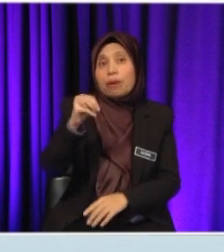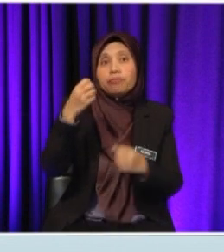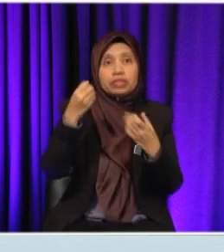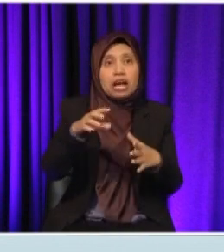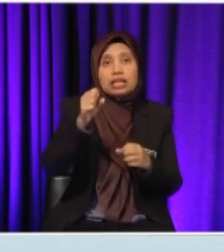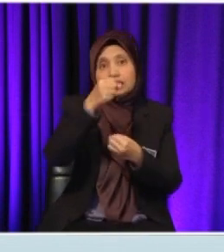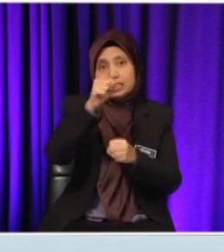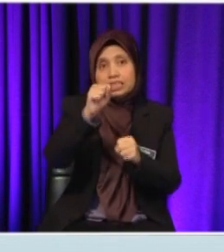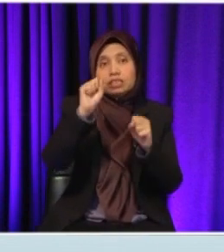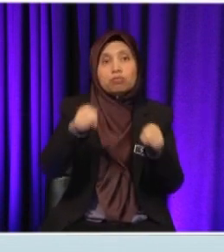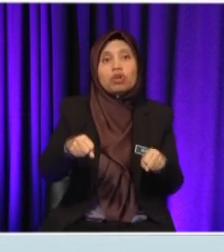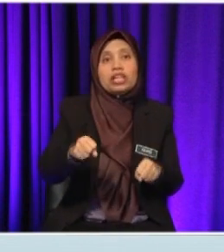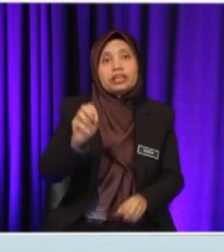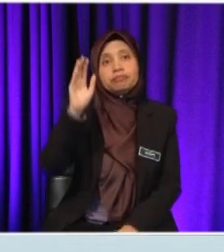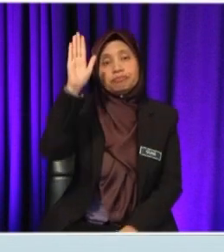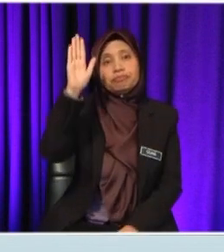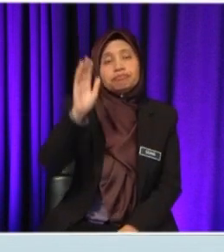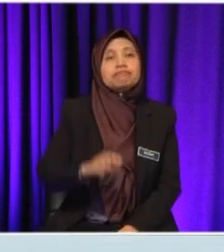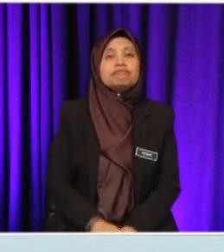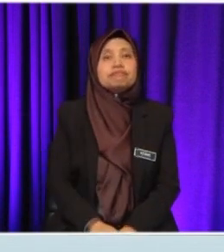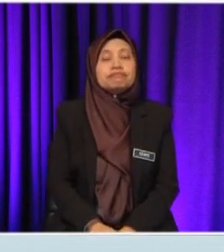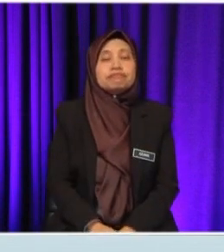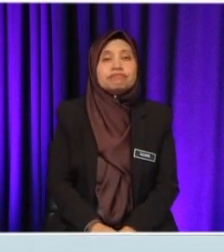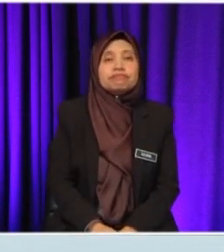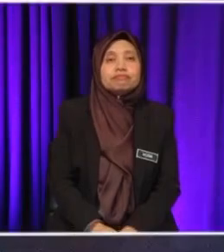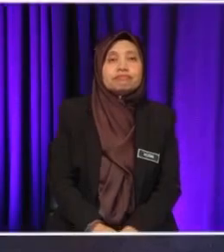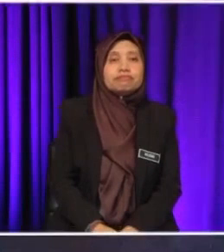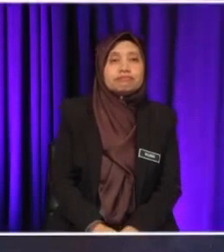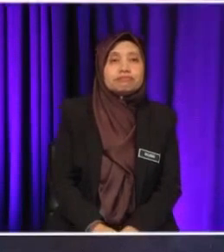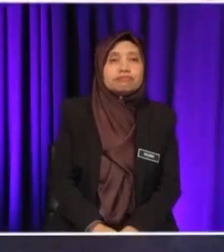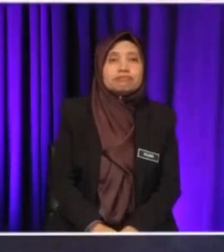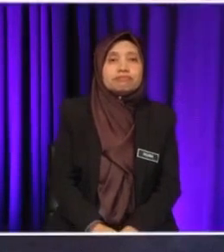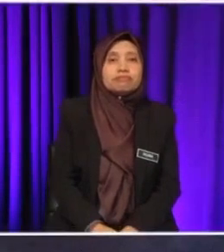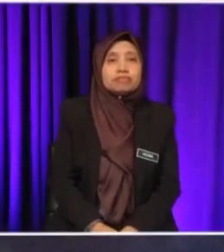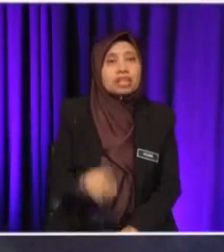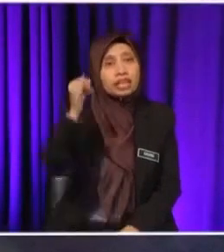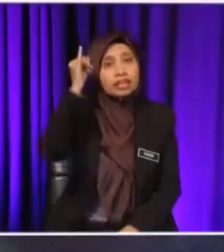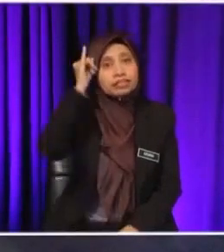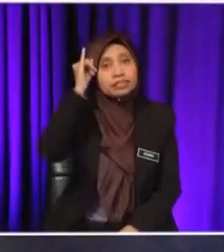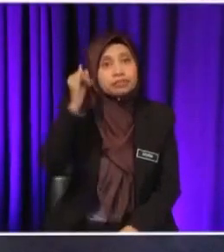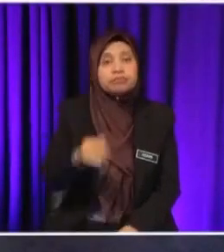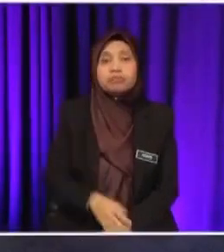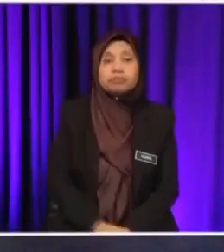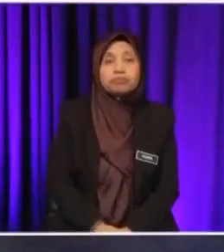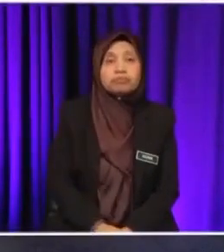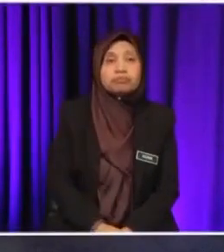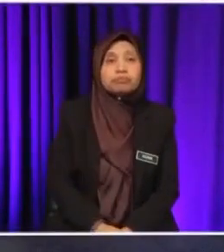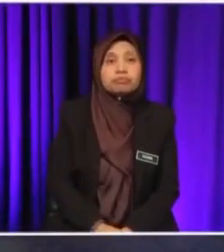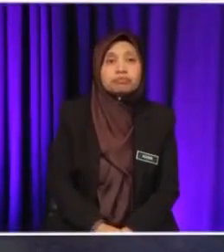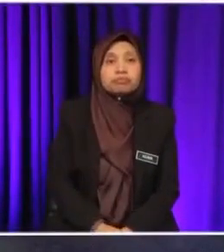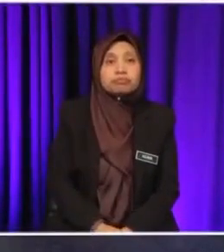bersedia, boleh angkat tangan. Nampak macam Ilyas dah bersedia tu Cikgu? Ilyas dah bersedia ke? Boleh?